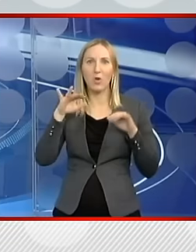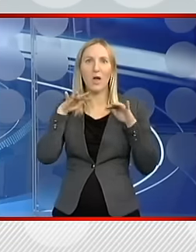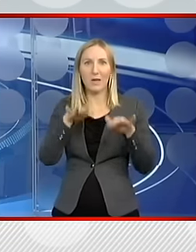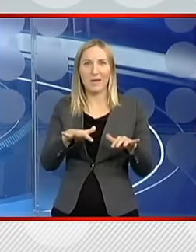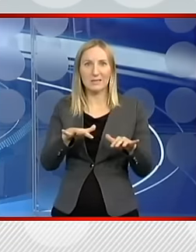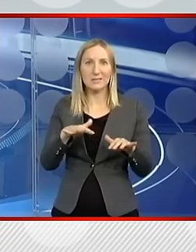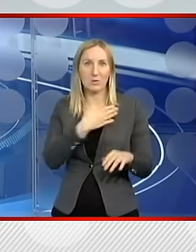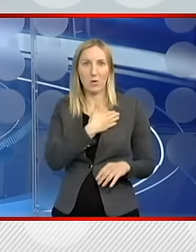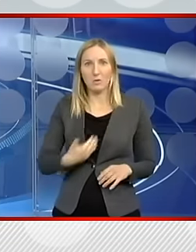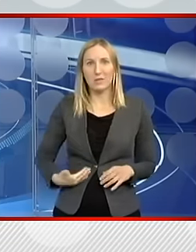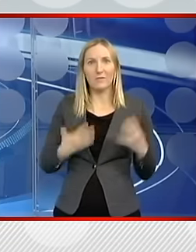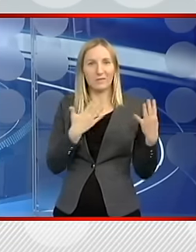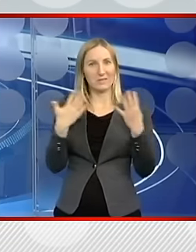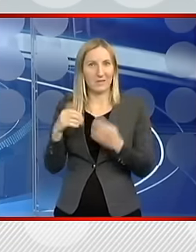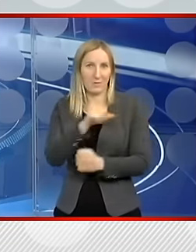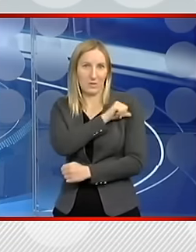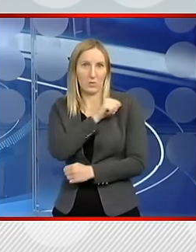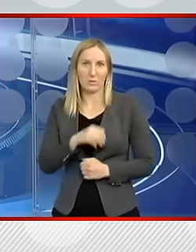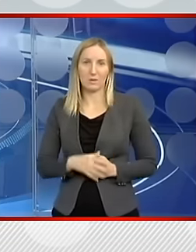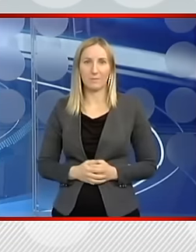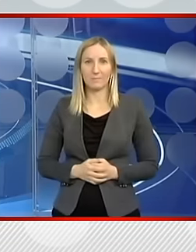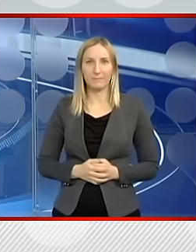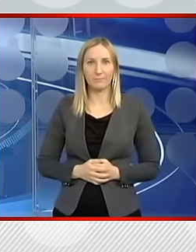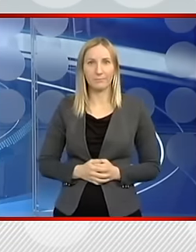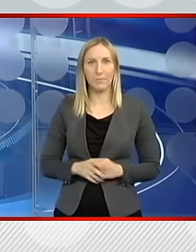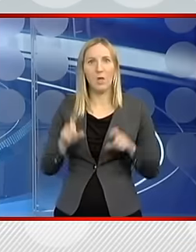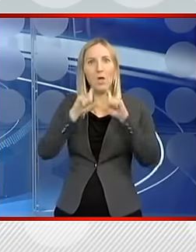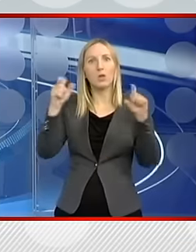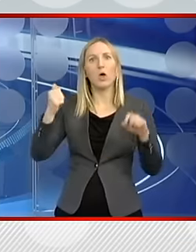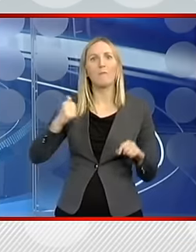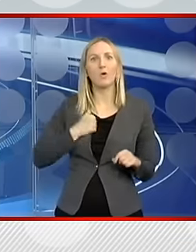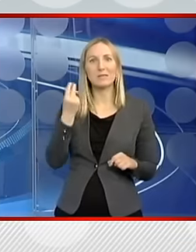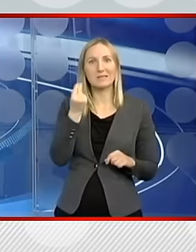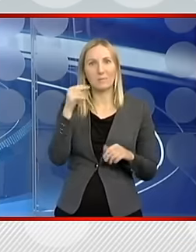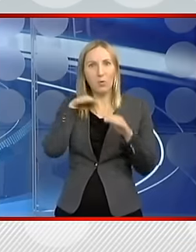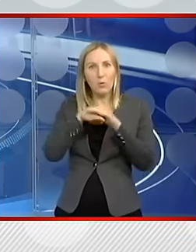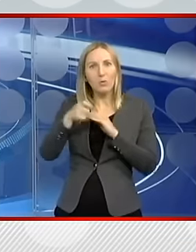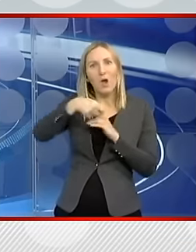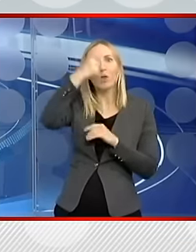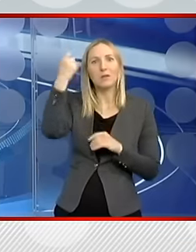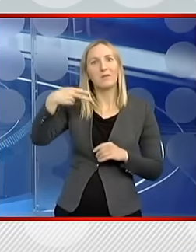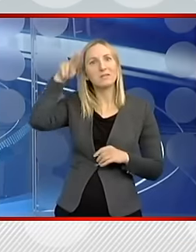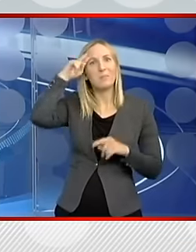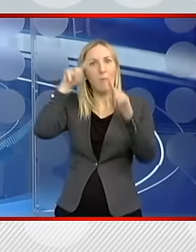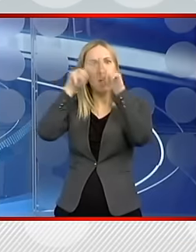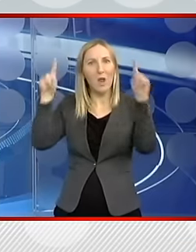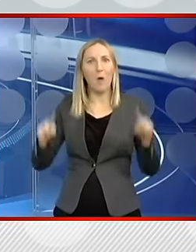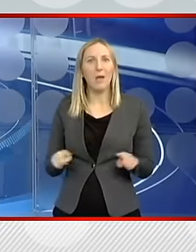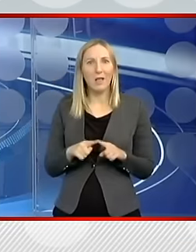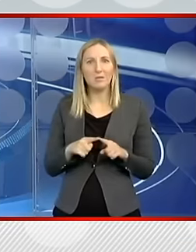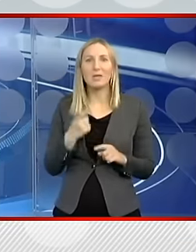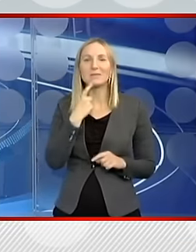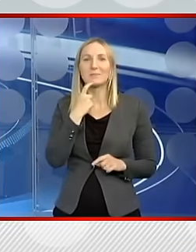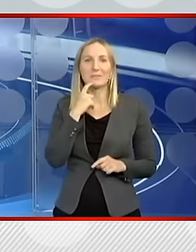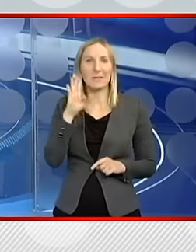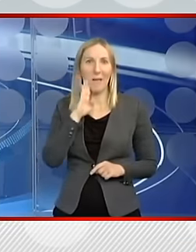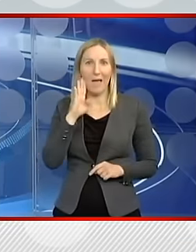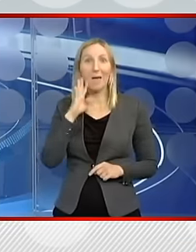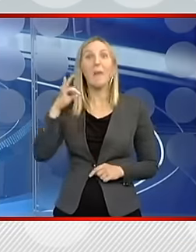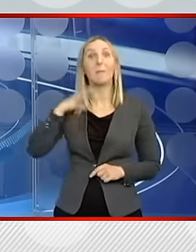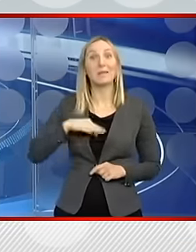Republiku Jugoslaviju 1999. godine. U Domu Vojske Srbije otkriveno je spomen obeležje srpskim majkama, a